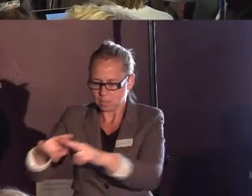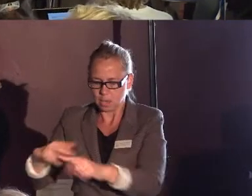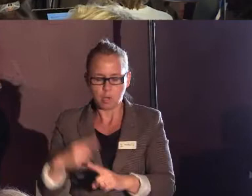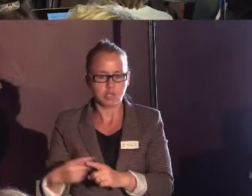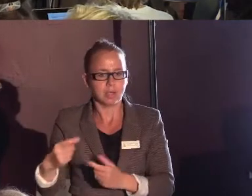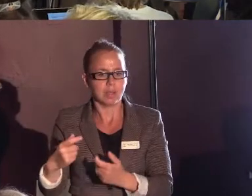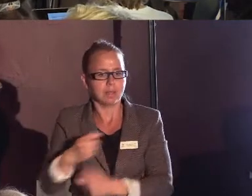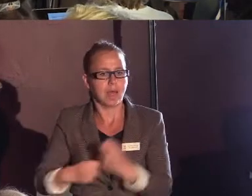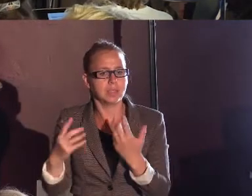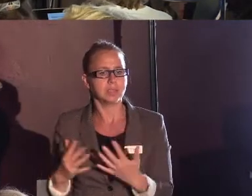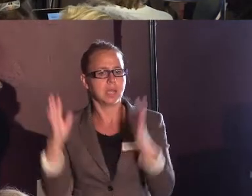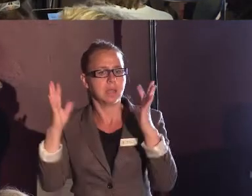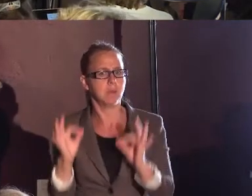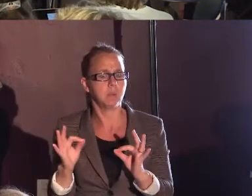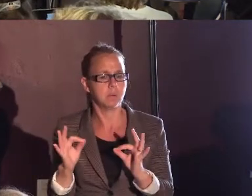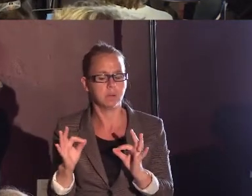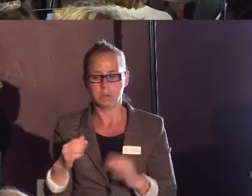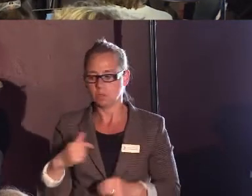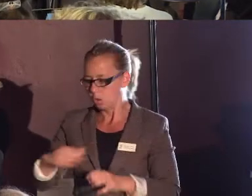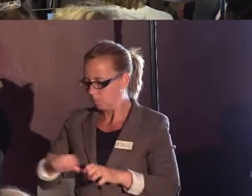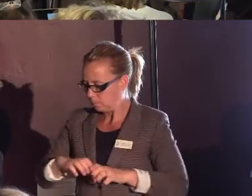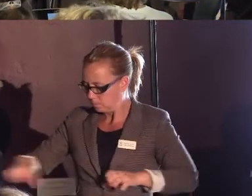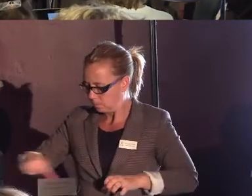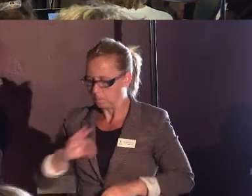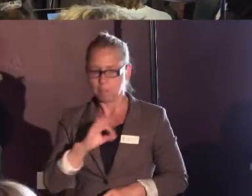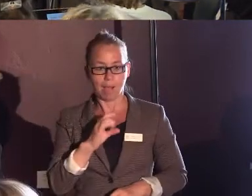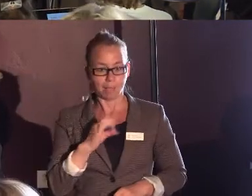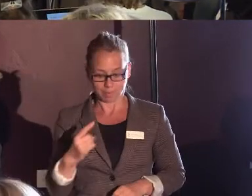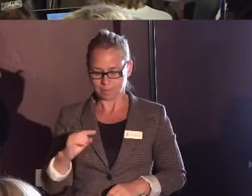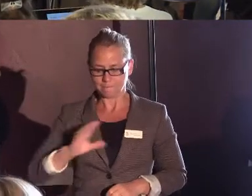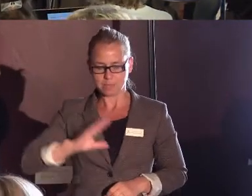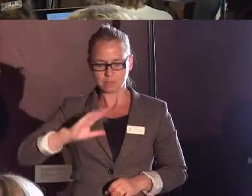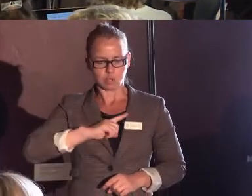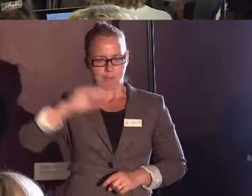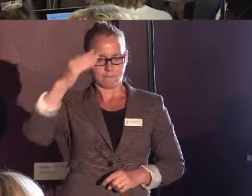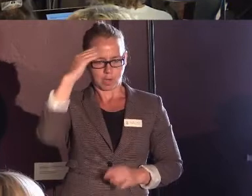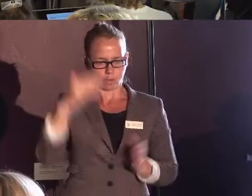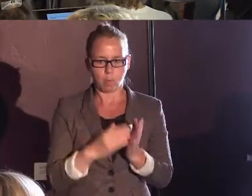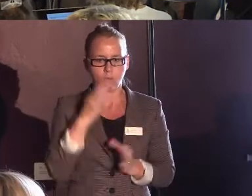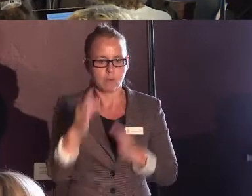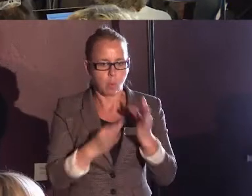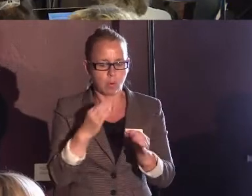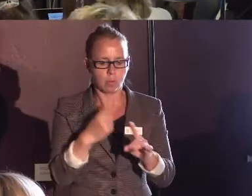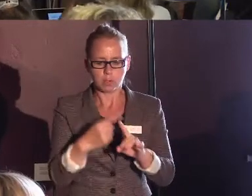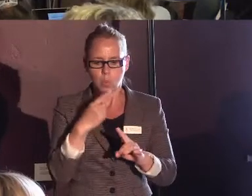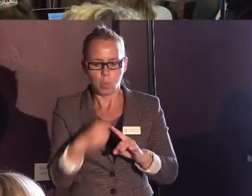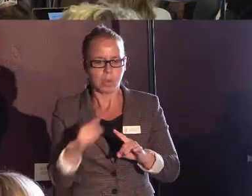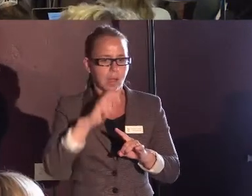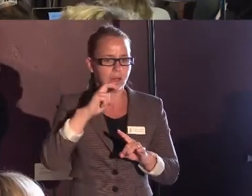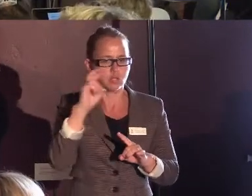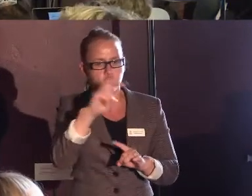näringsliv? Framför mig här har jag en panel som har stor erfarenhet av de här frågorna och också olika infallsvinklar till